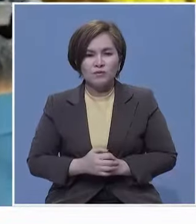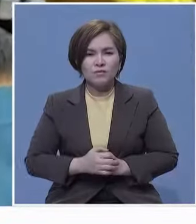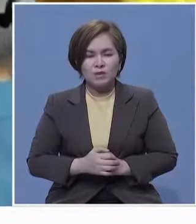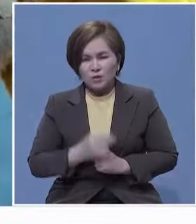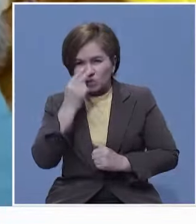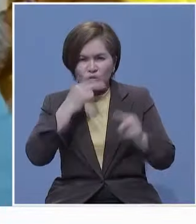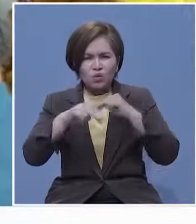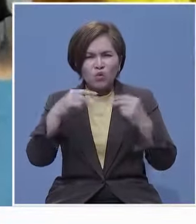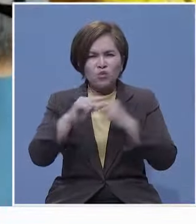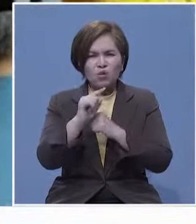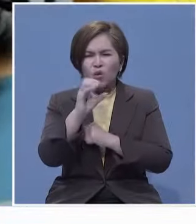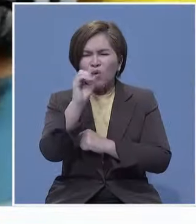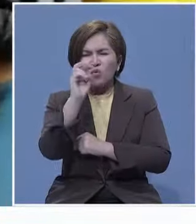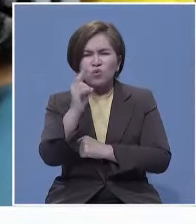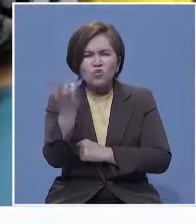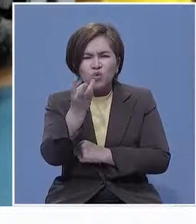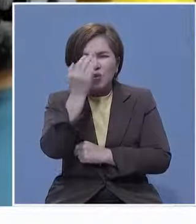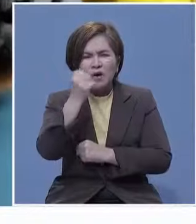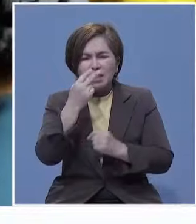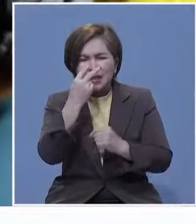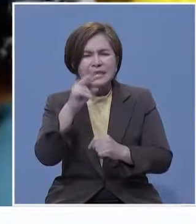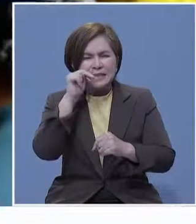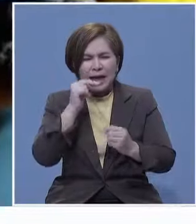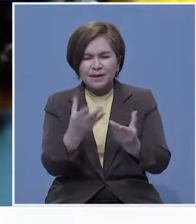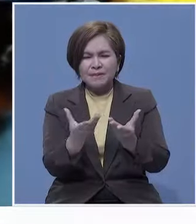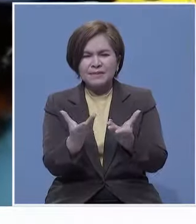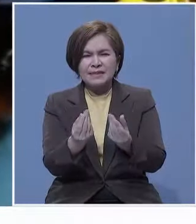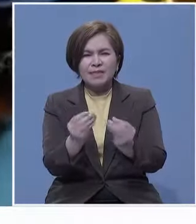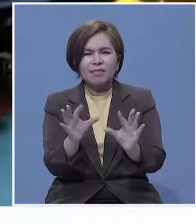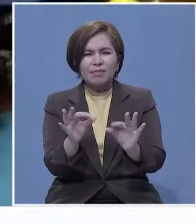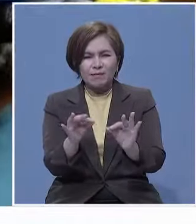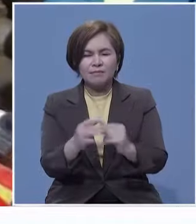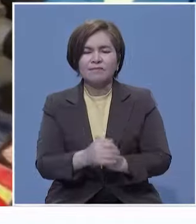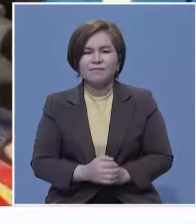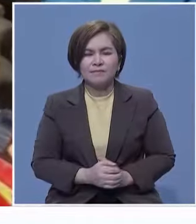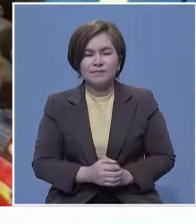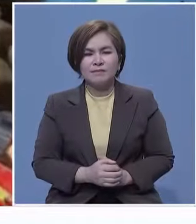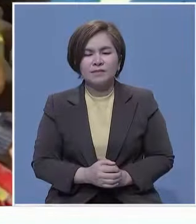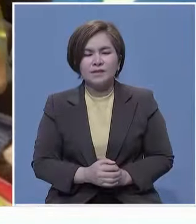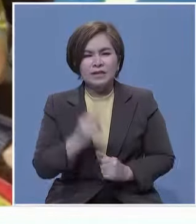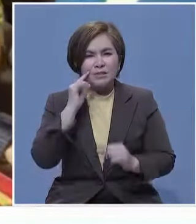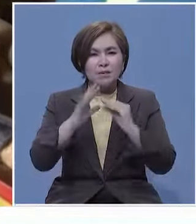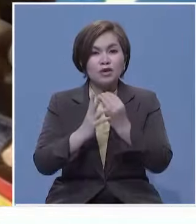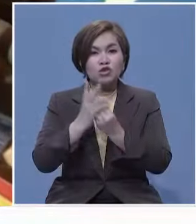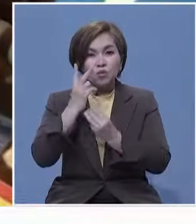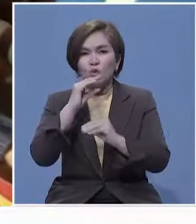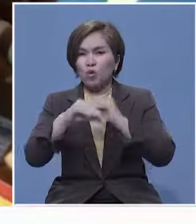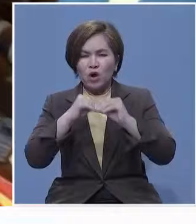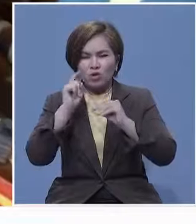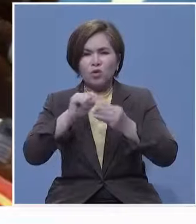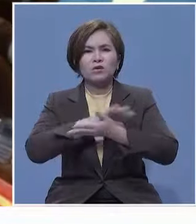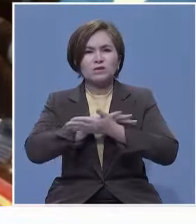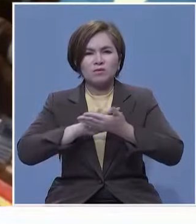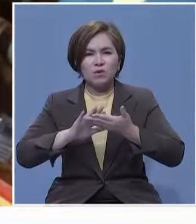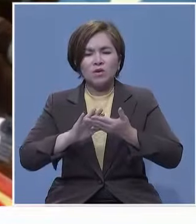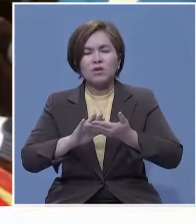ไปพบว่ามีอากาศน้อยเป็นน้ำและมีดินโคลนโดยงานที่เกิดขึ้นเนี่ยคาดว่าอีกประมาณ2สัปดาห์โครงการจะแล้วเสร็จ